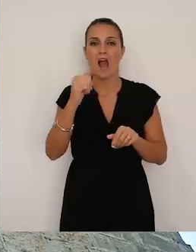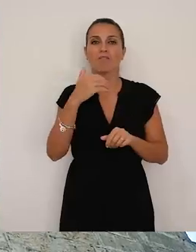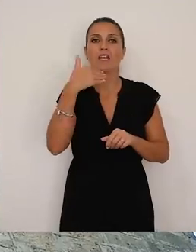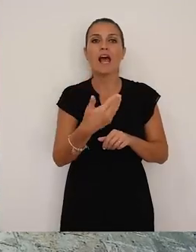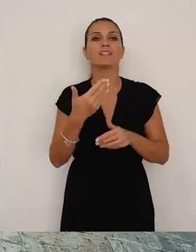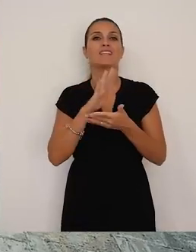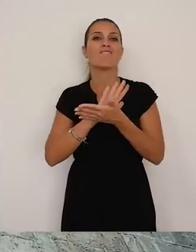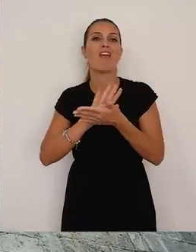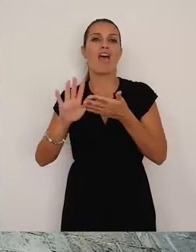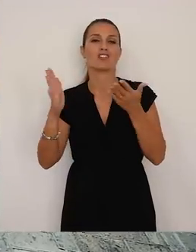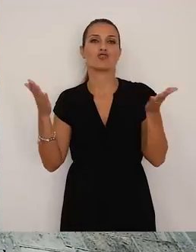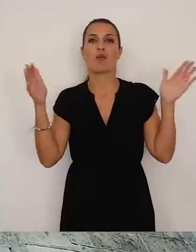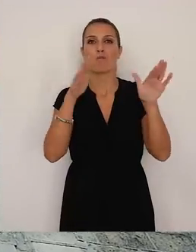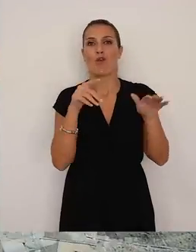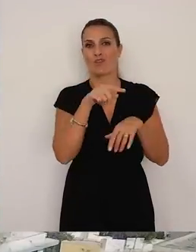Vergine.